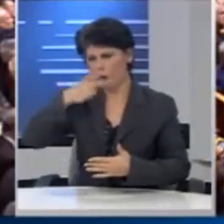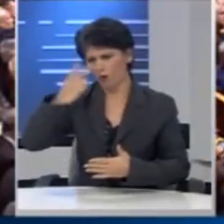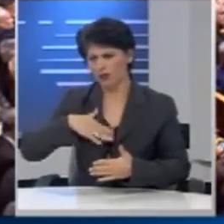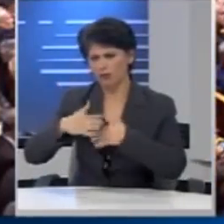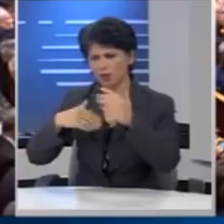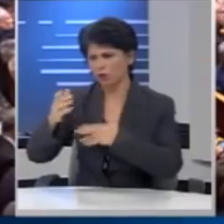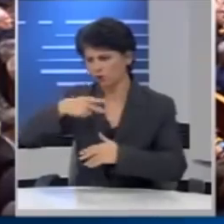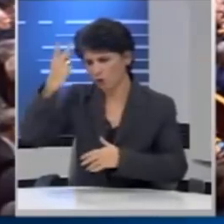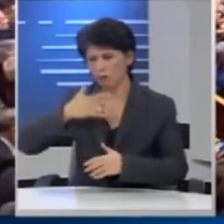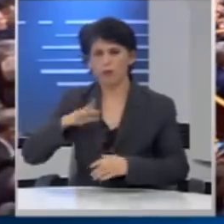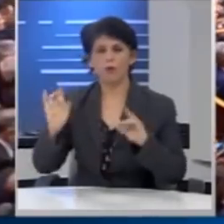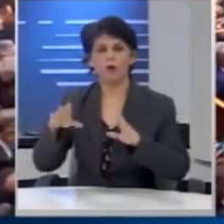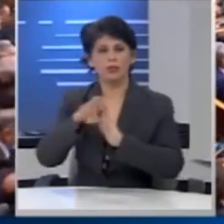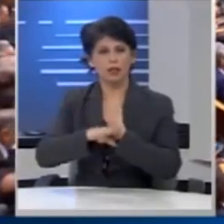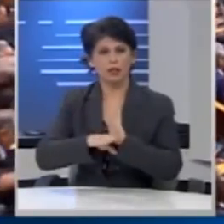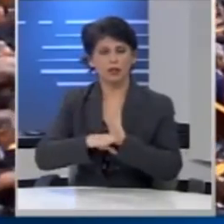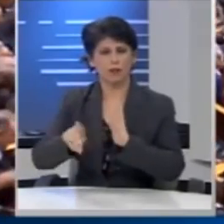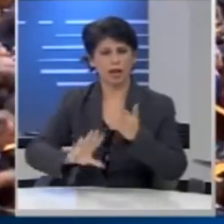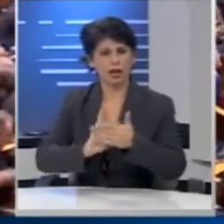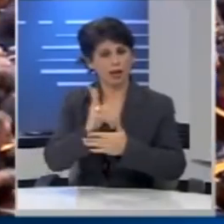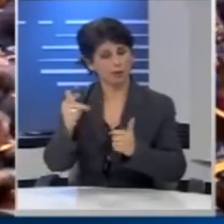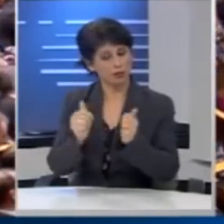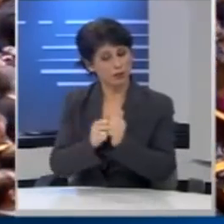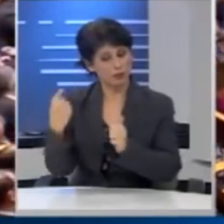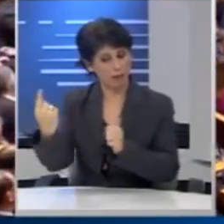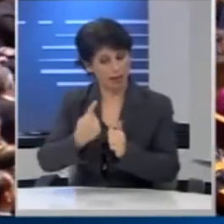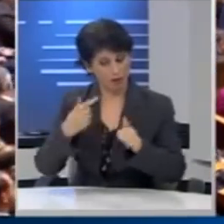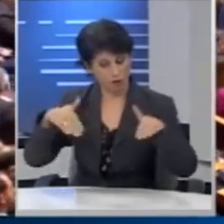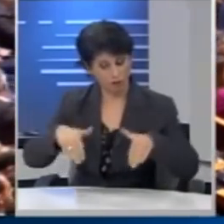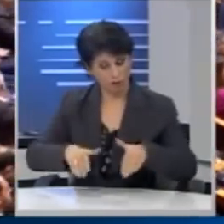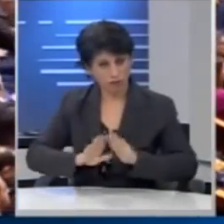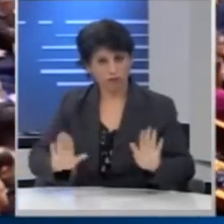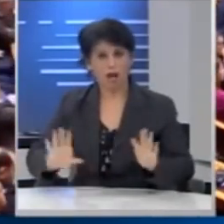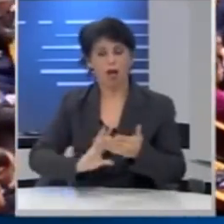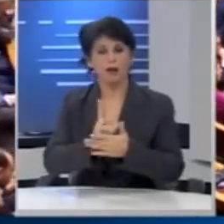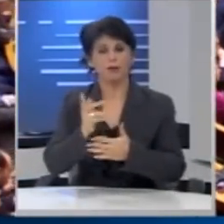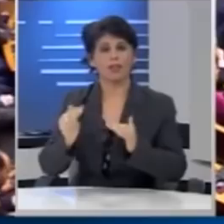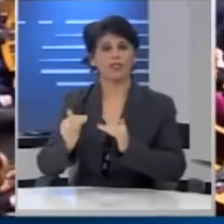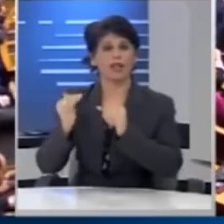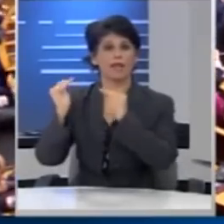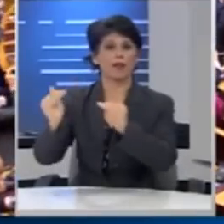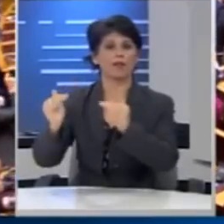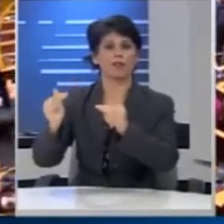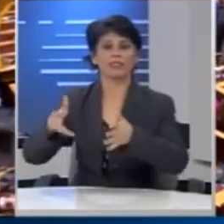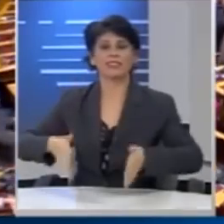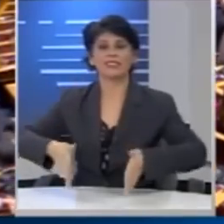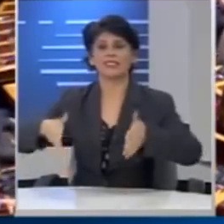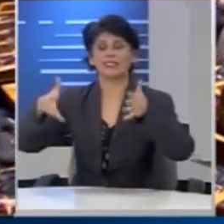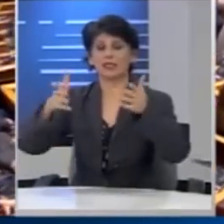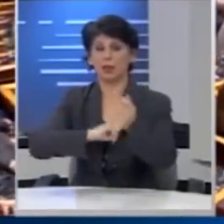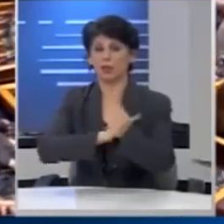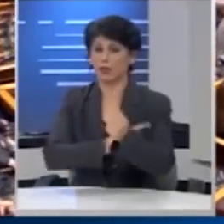ό,τι θέλουμε, χωρίς κανόνες, μια ανάπτυξη φιλική προς το περιβάλλον, μια ανάπτυξη που θα αναβαθμίσει το κτηριακό μας